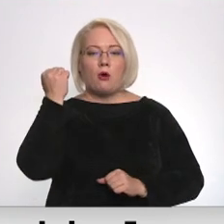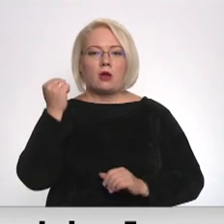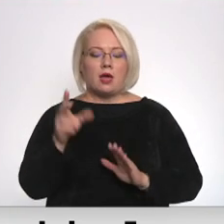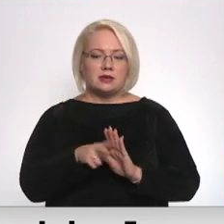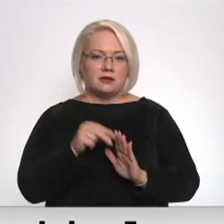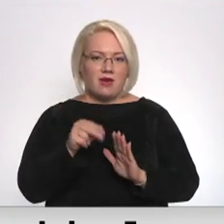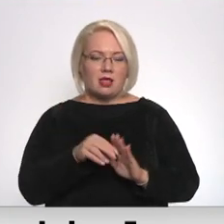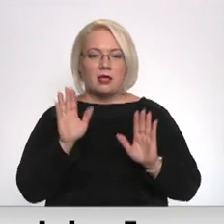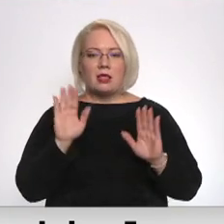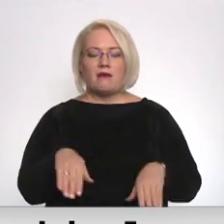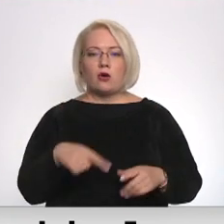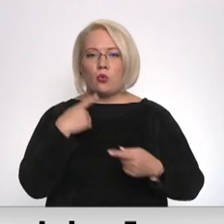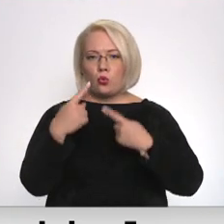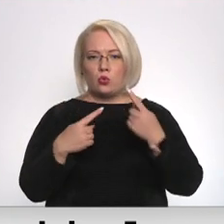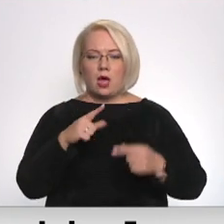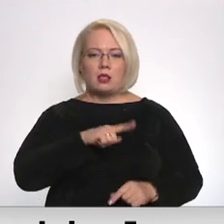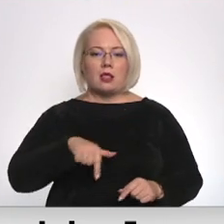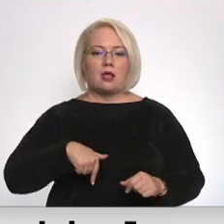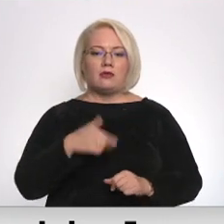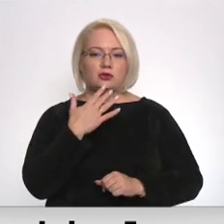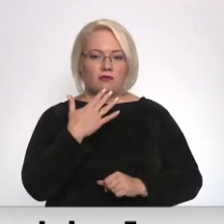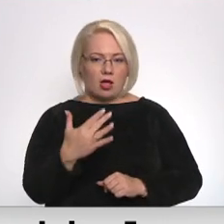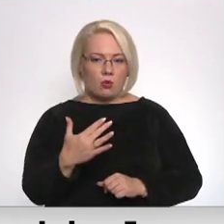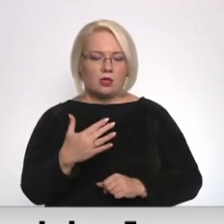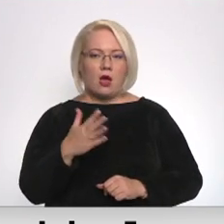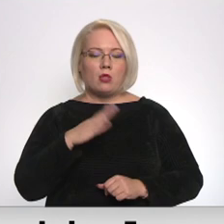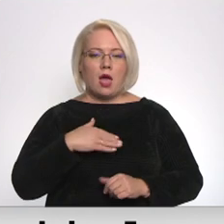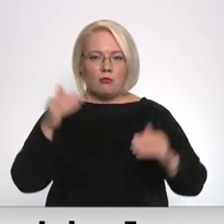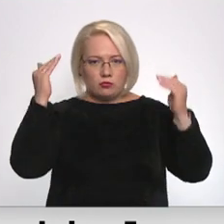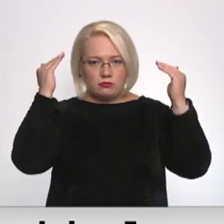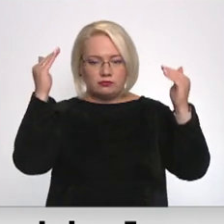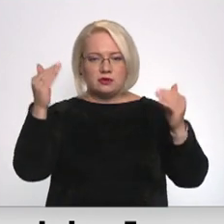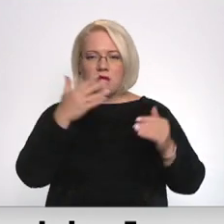vēlēt, lai es varu runāt latviešu valodā. Un lai virs mūsu galvām